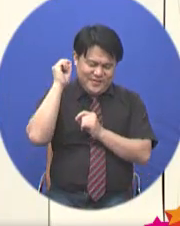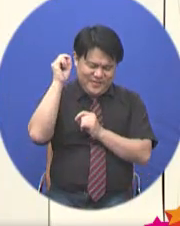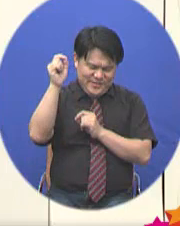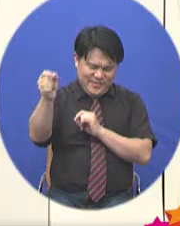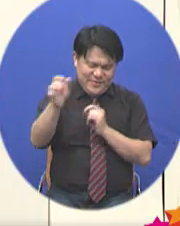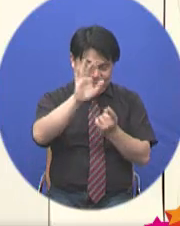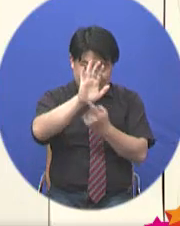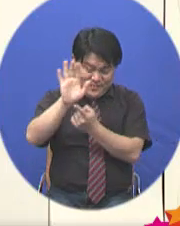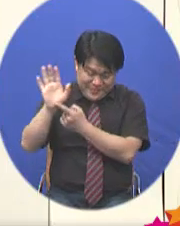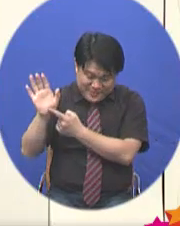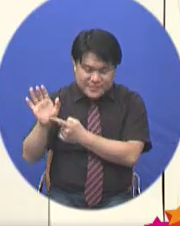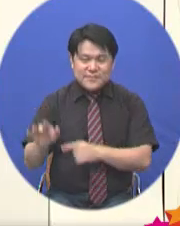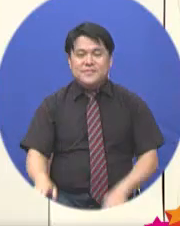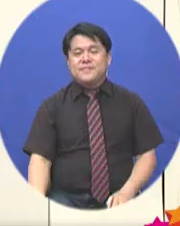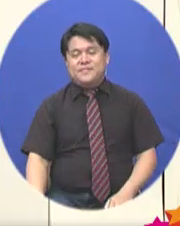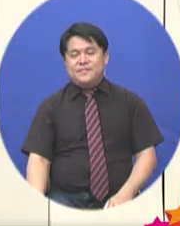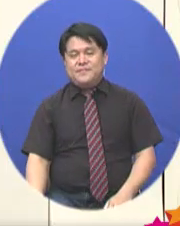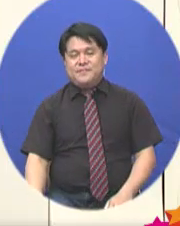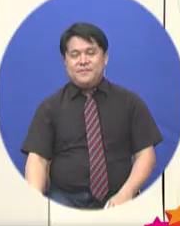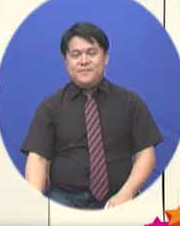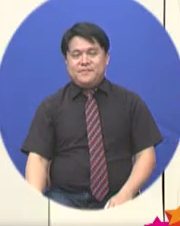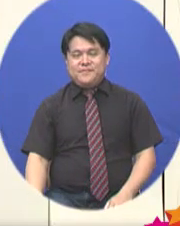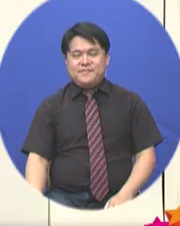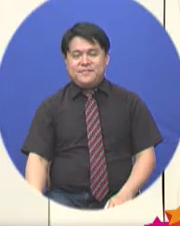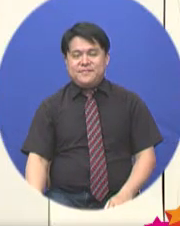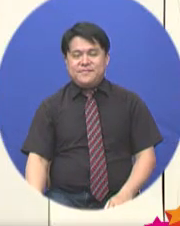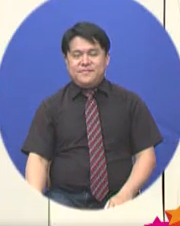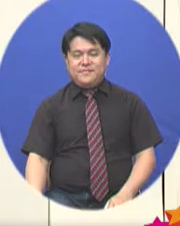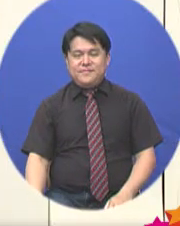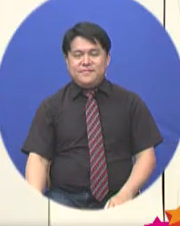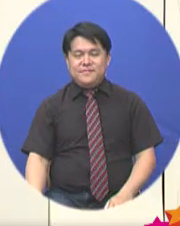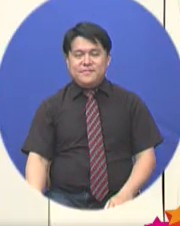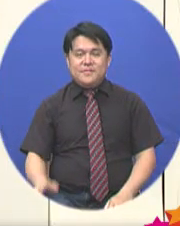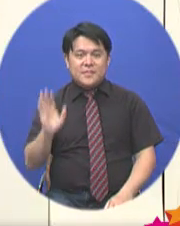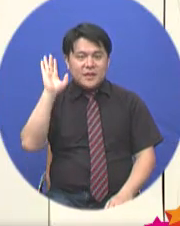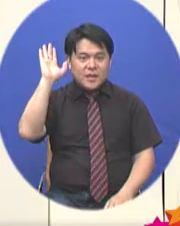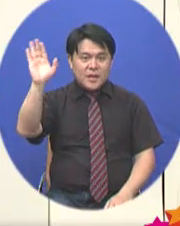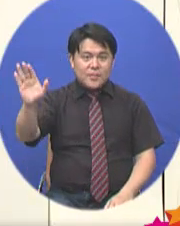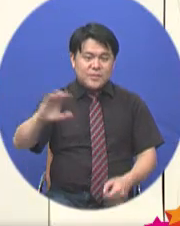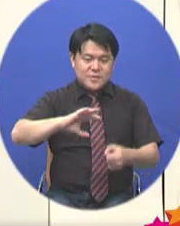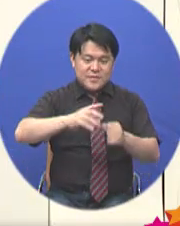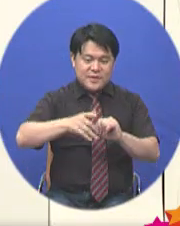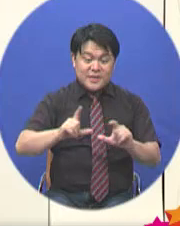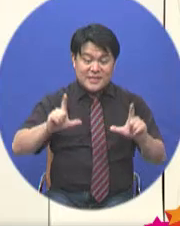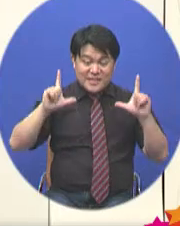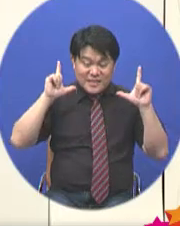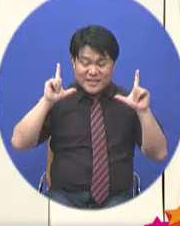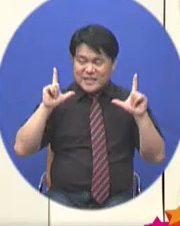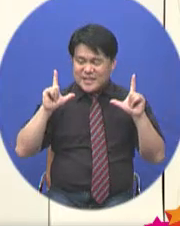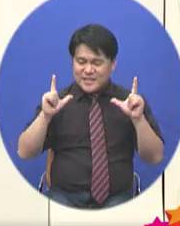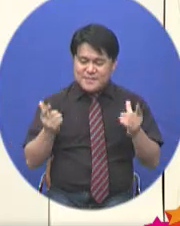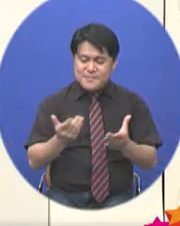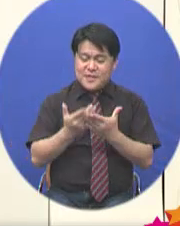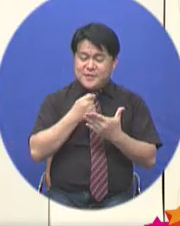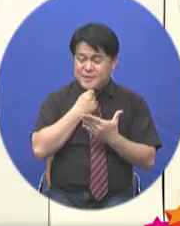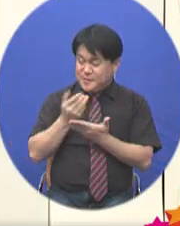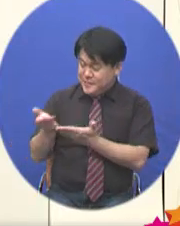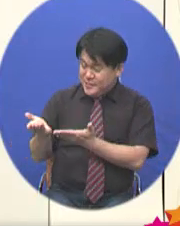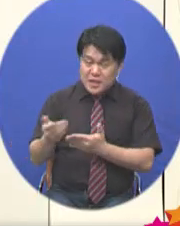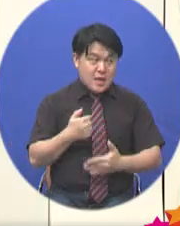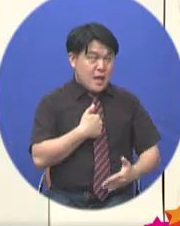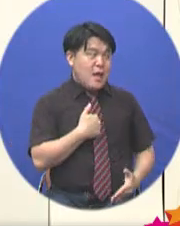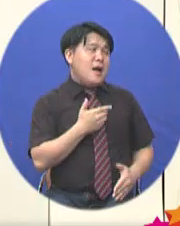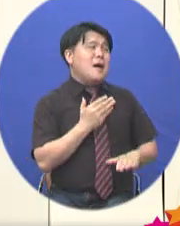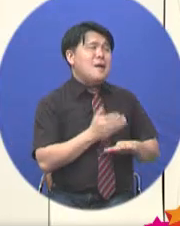돼서 많은 그 아주 이 한류 스타가 됐으면 좋겠어요. 아, 고맙습니다. 네. 말씀만